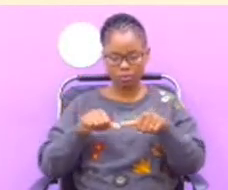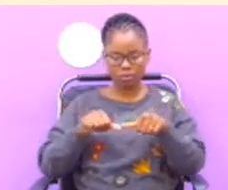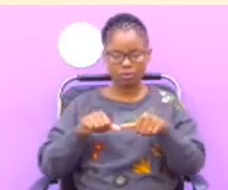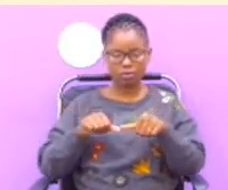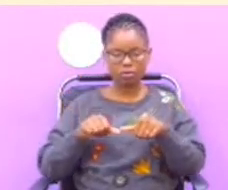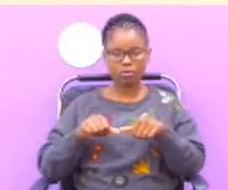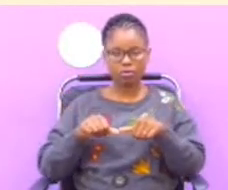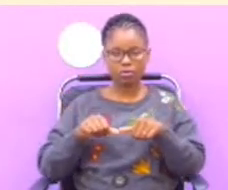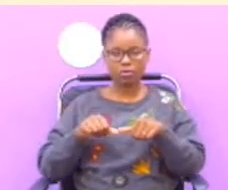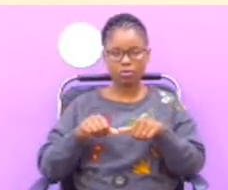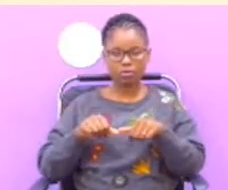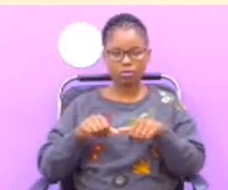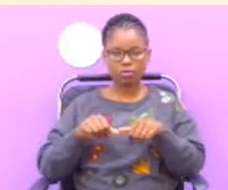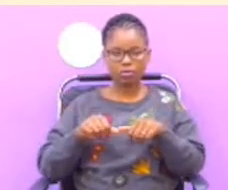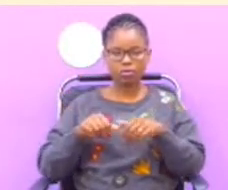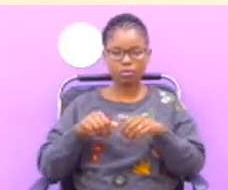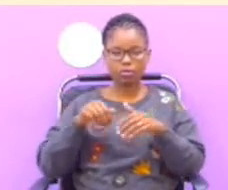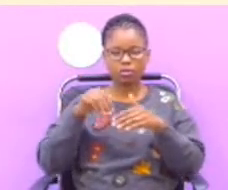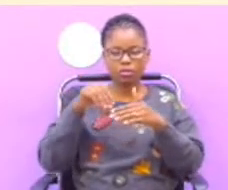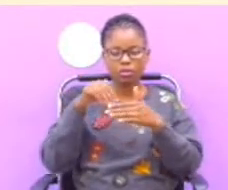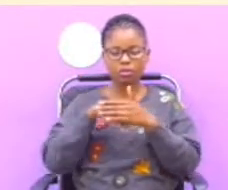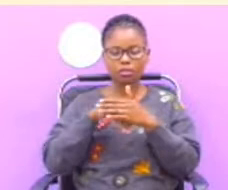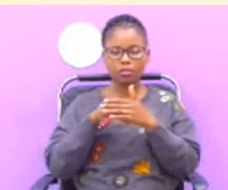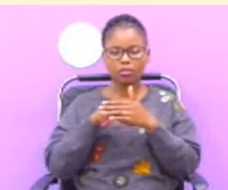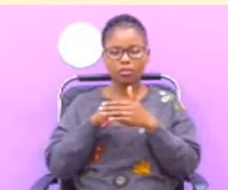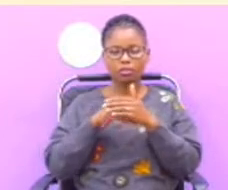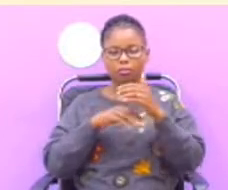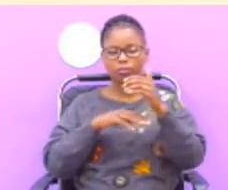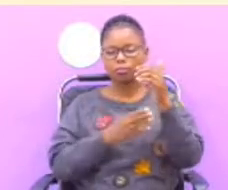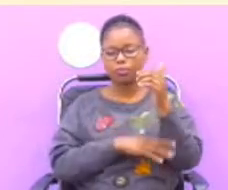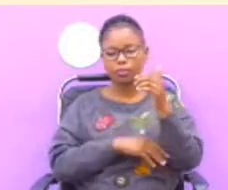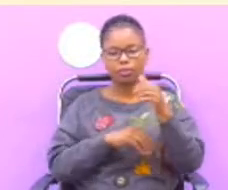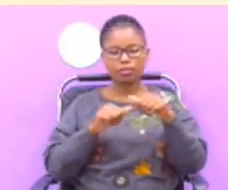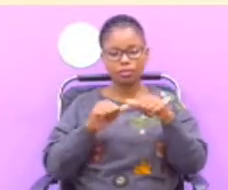wĩ waganu nĩ ũrokĩra ũkahĩa na Ngai atigwo arĩ o Ngai